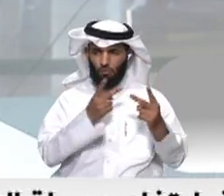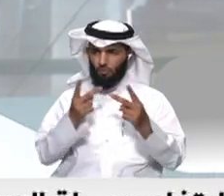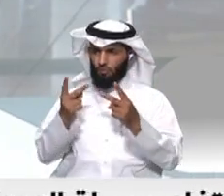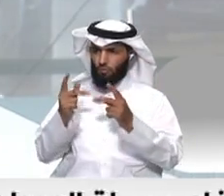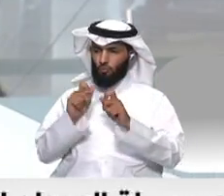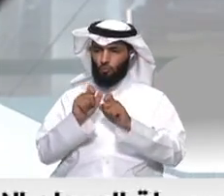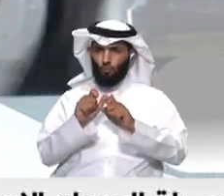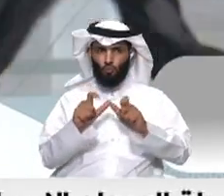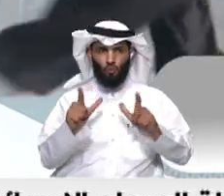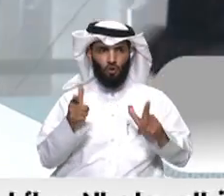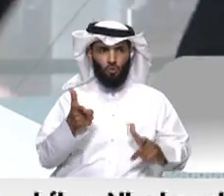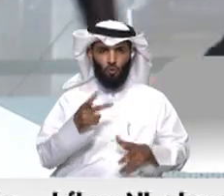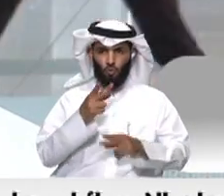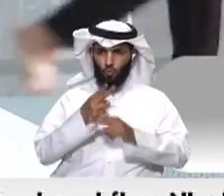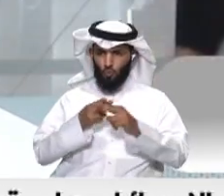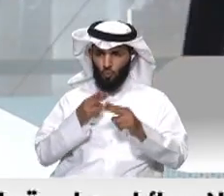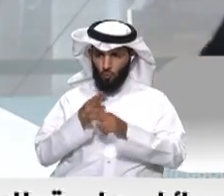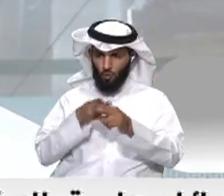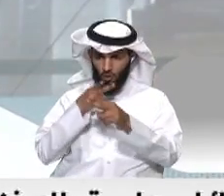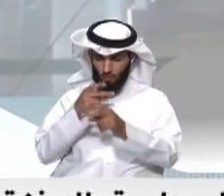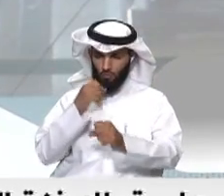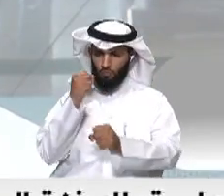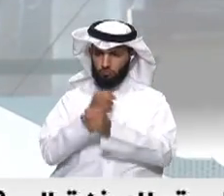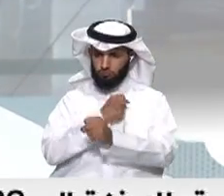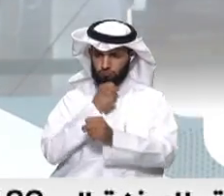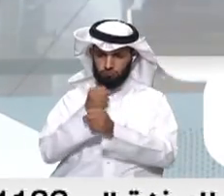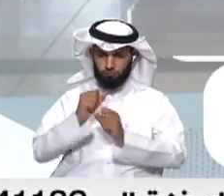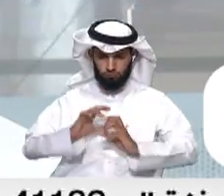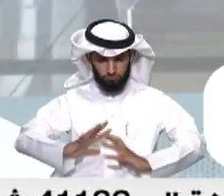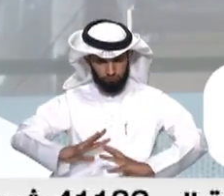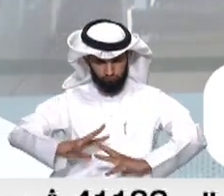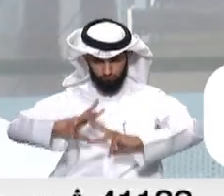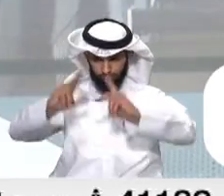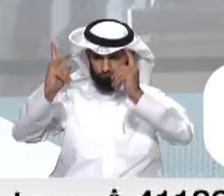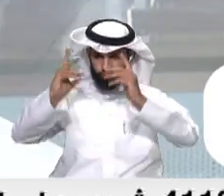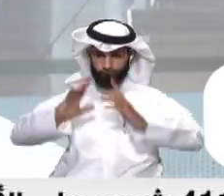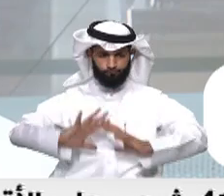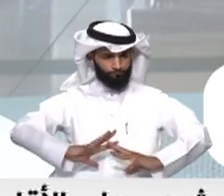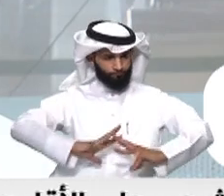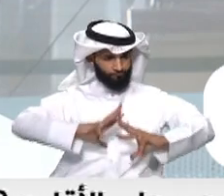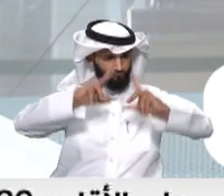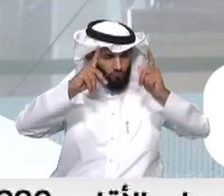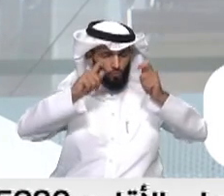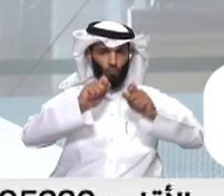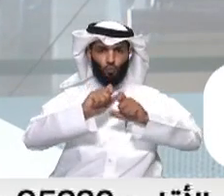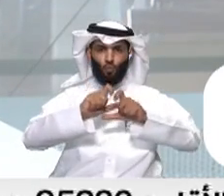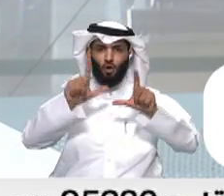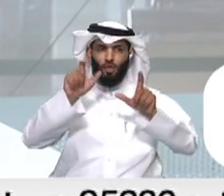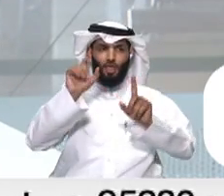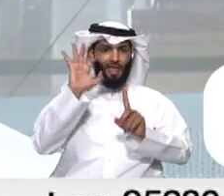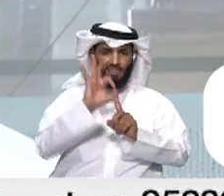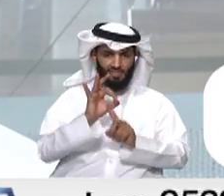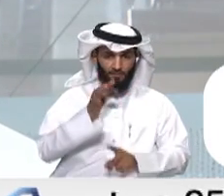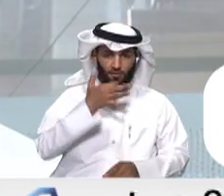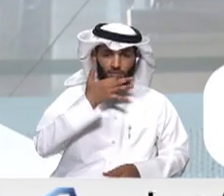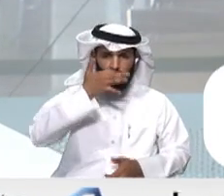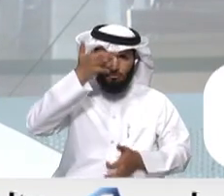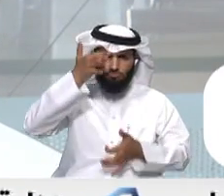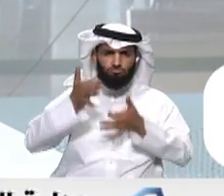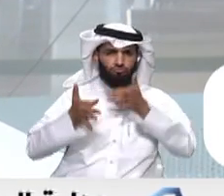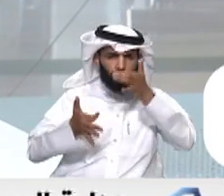من المبادرات والانشطه سواء كانت التشغيليه او الاستراتيجيه التي تخدم فئه كبار السن